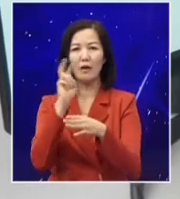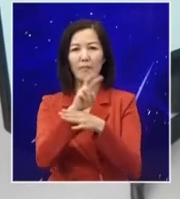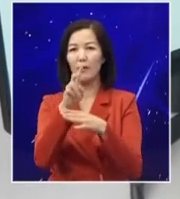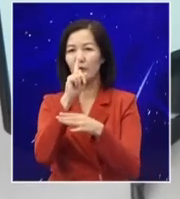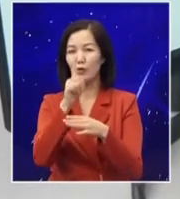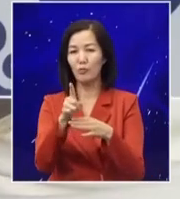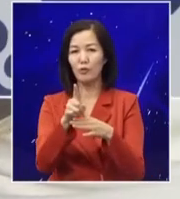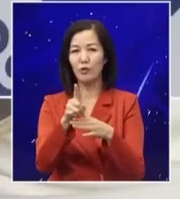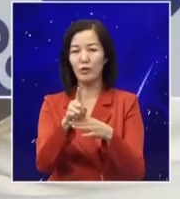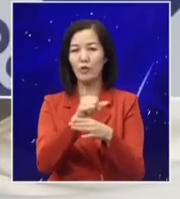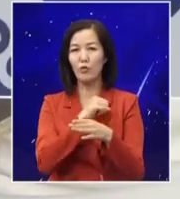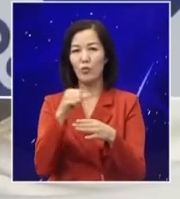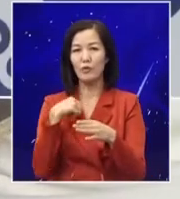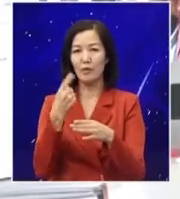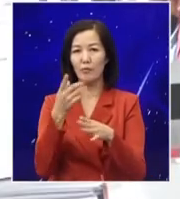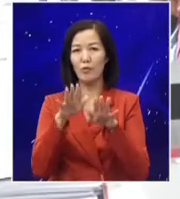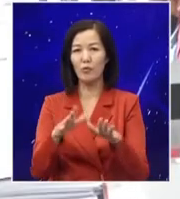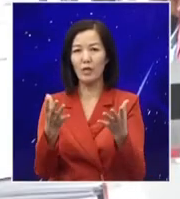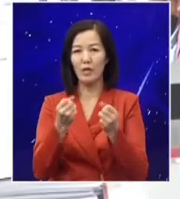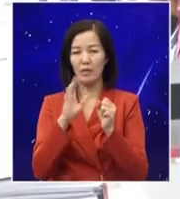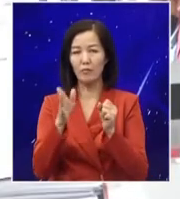орналасқан бөлімдерді іздеп сабылмайды.